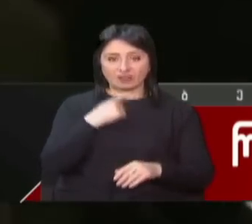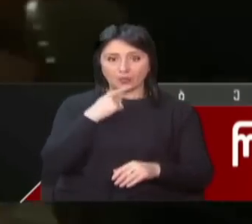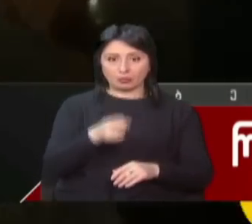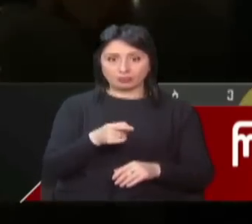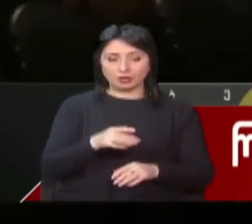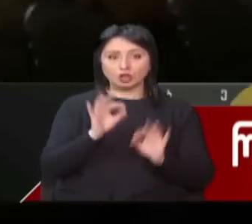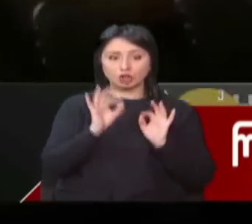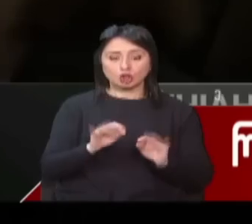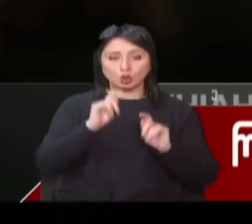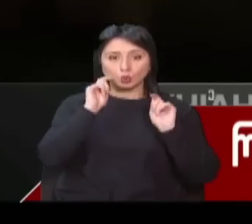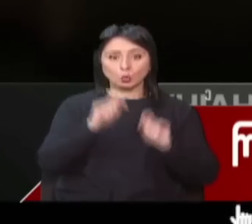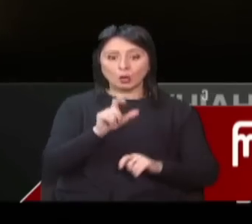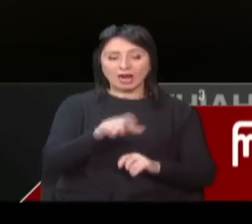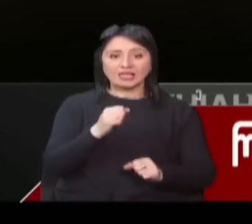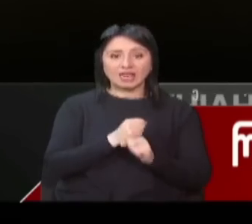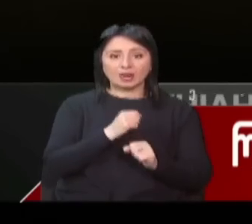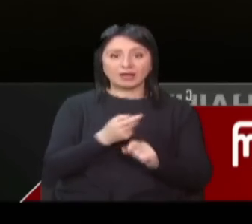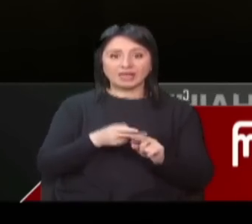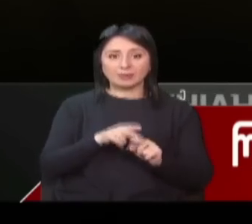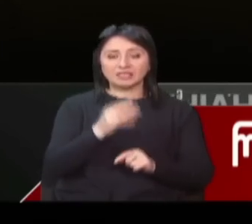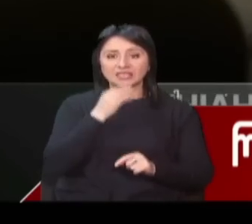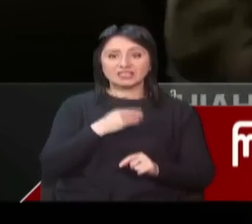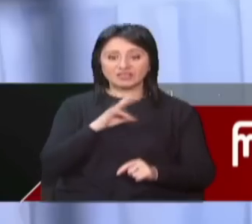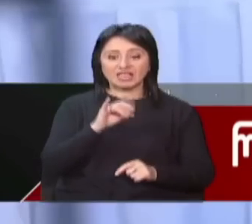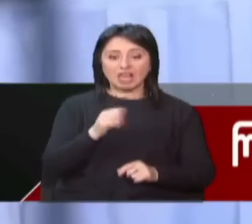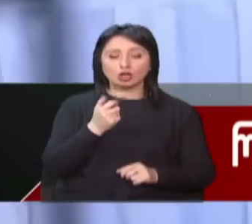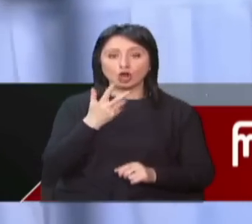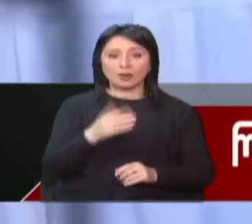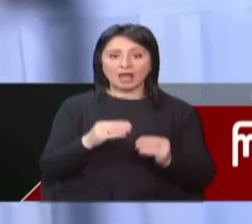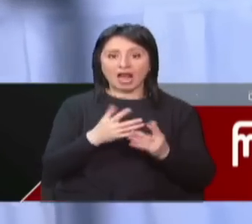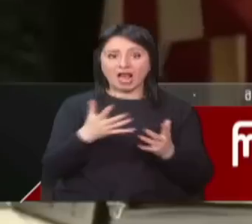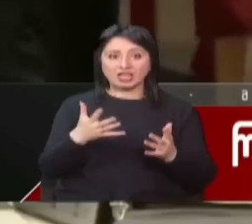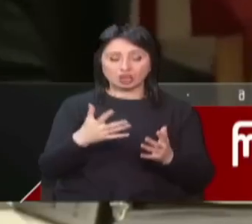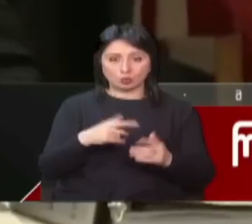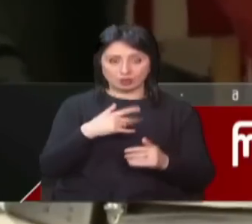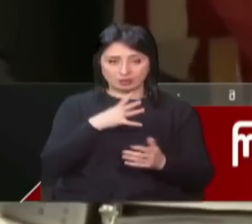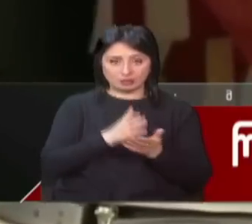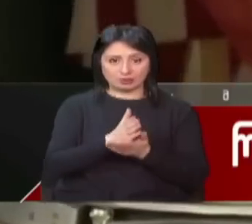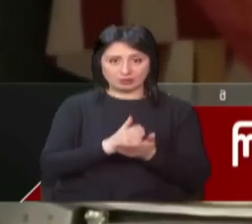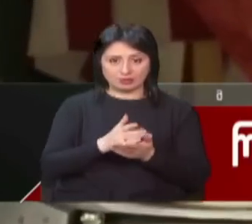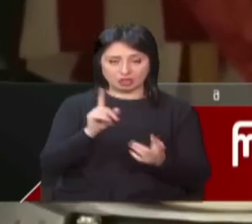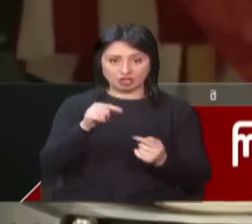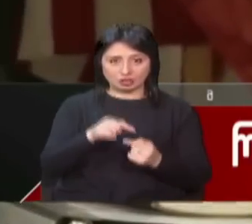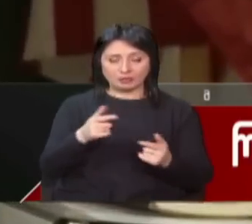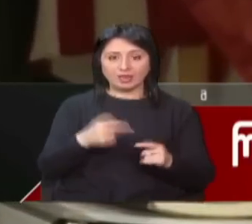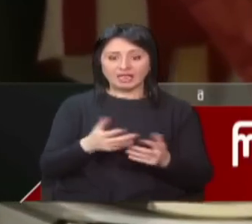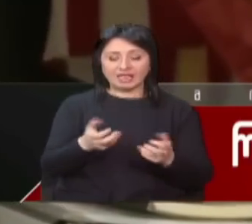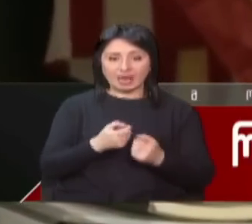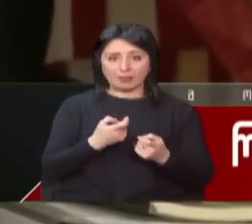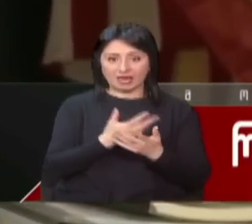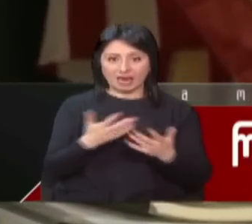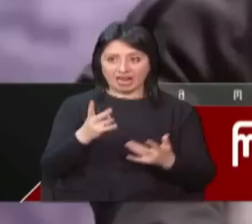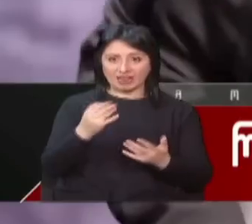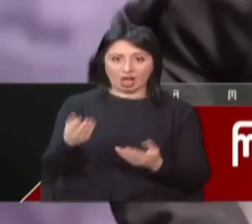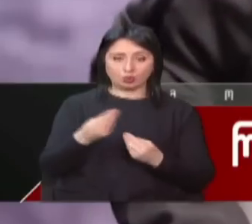Kulismobsta, Storet, Ucraina, Lebiak, Eteben, Imas, Ristuisat, NATO, Ramdenime, Ateulic, Elia, Mzadeba, Șesabamisat, Ireben, Iarax,